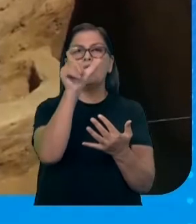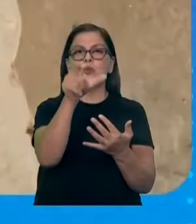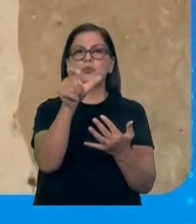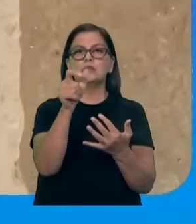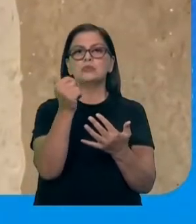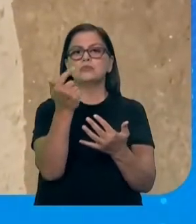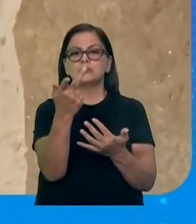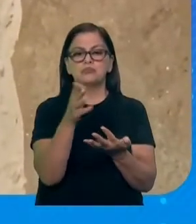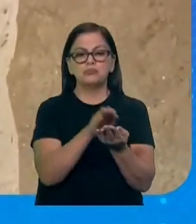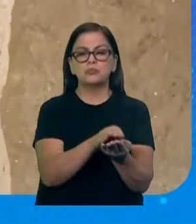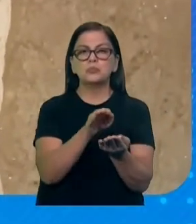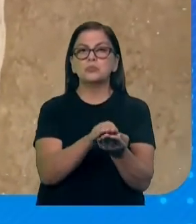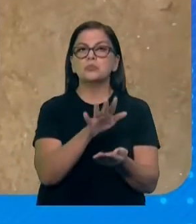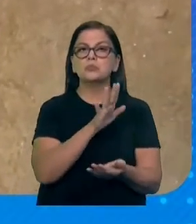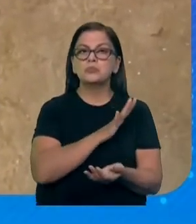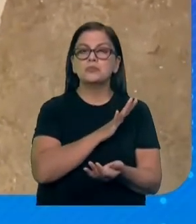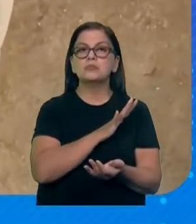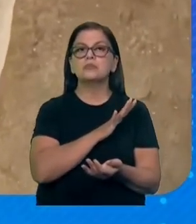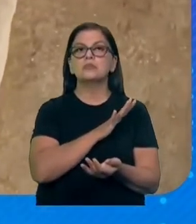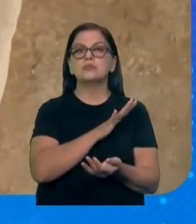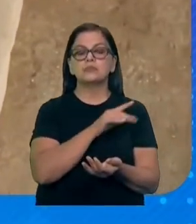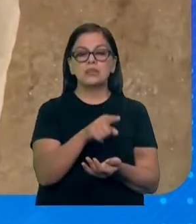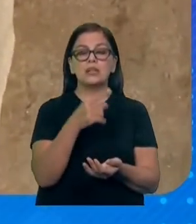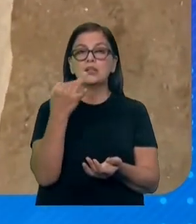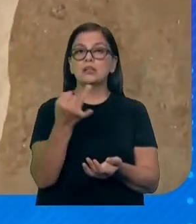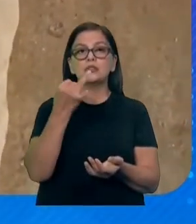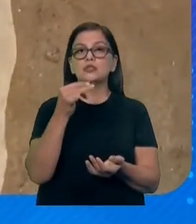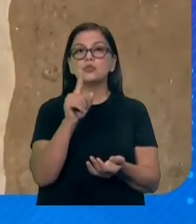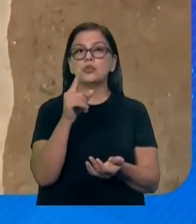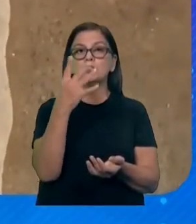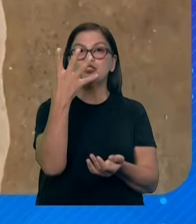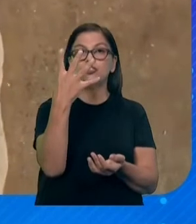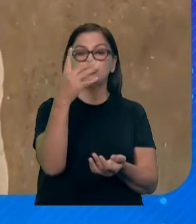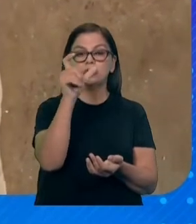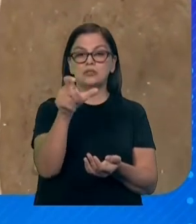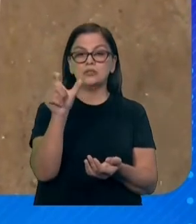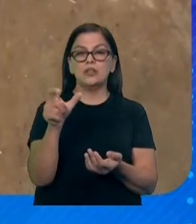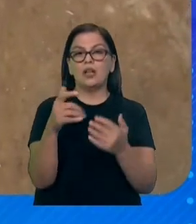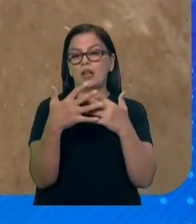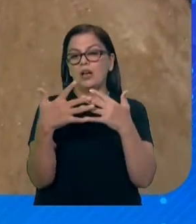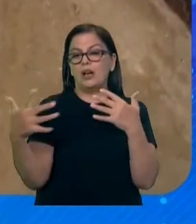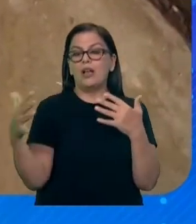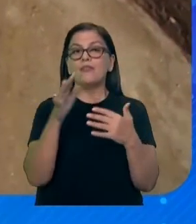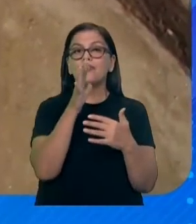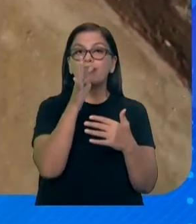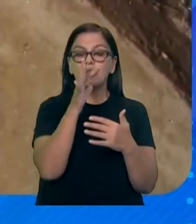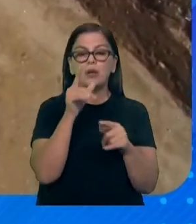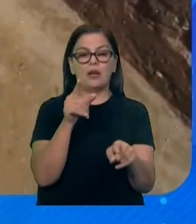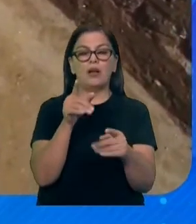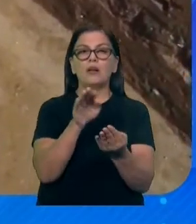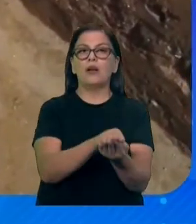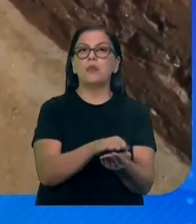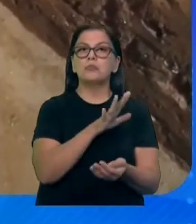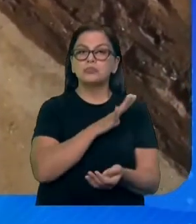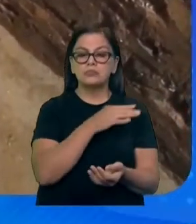ilki qazıntılarımızda bunların ən maraqlısı olur ki, 4 insan ayrı-ayrı vaxtlarda insanlar dəfn olmuşdur. Belə biz